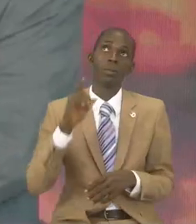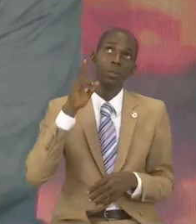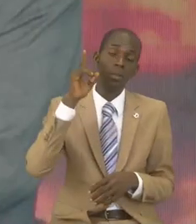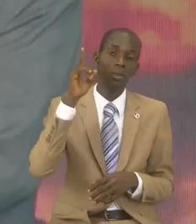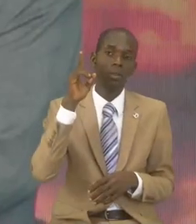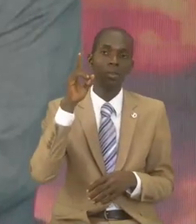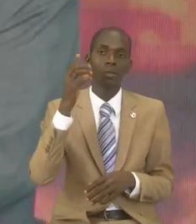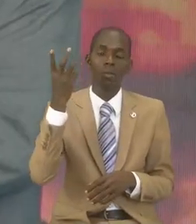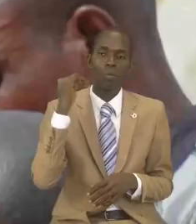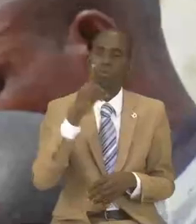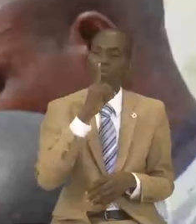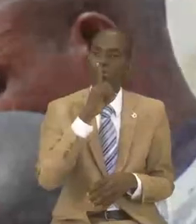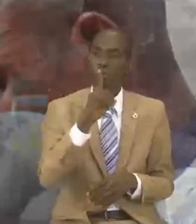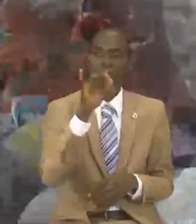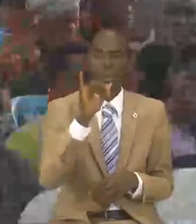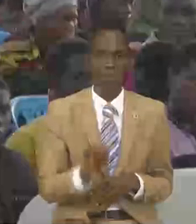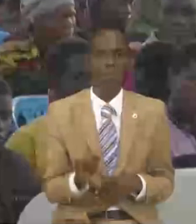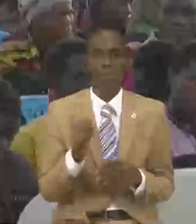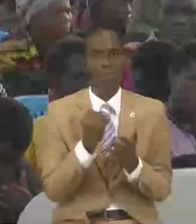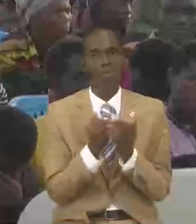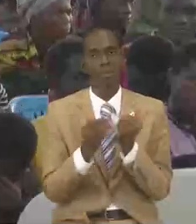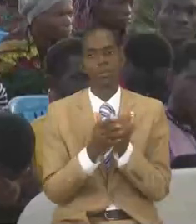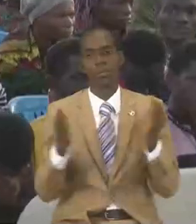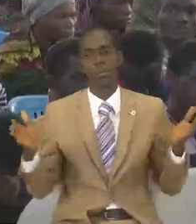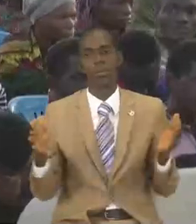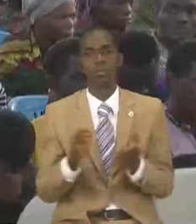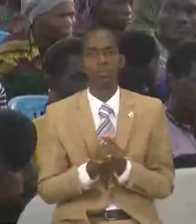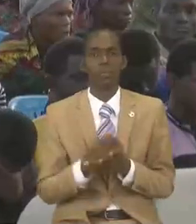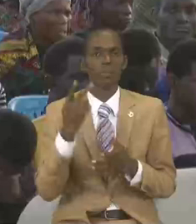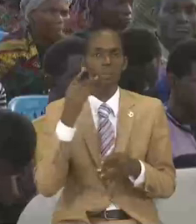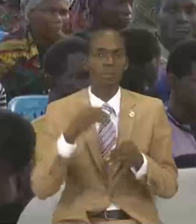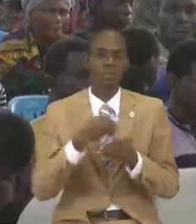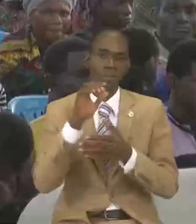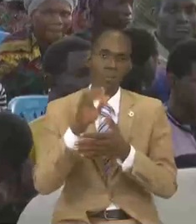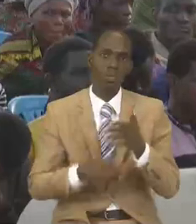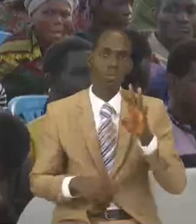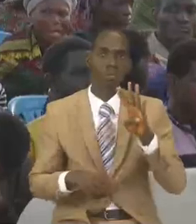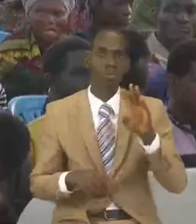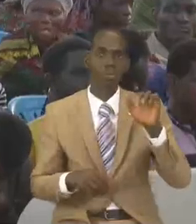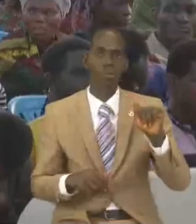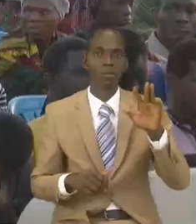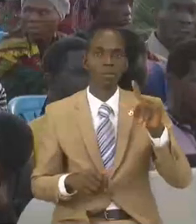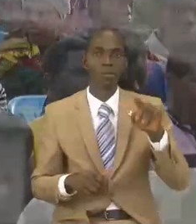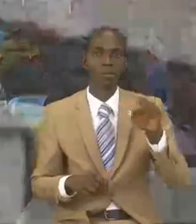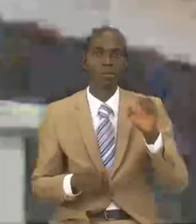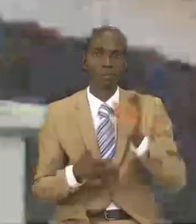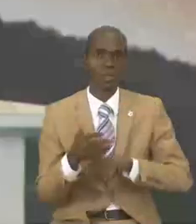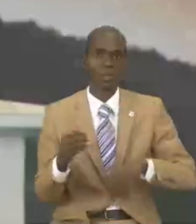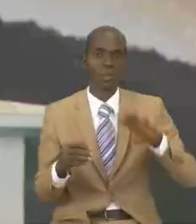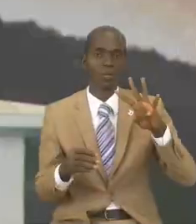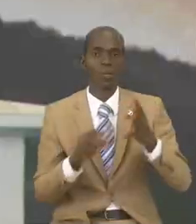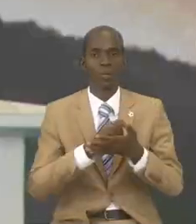Il était crucifié en définitive dans le chapitre 4 des Actes, verset